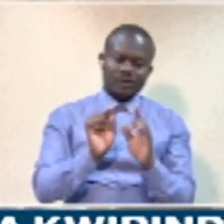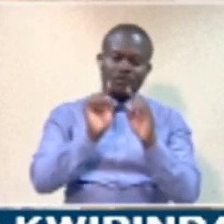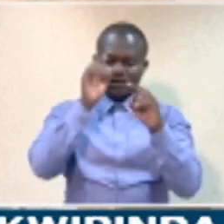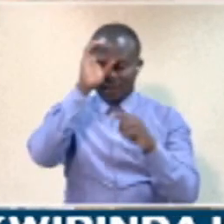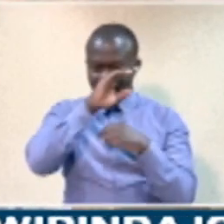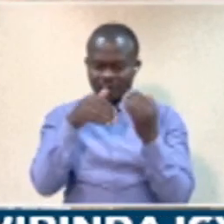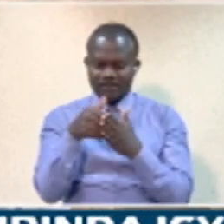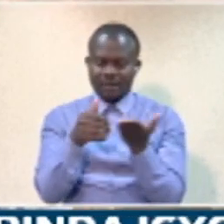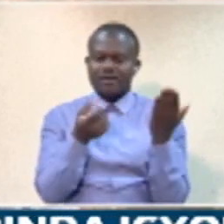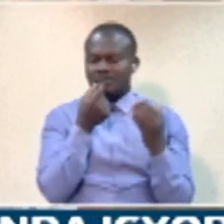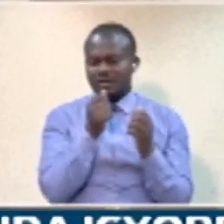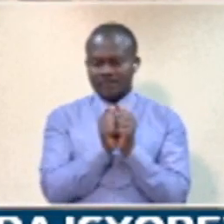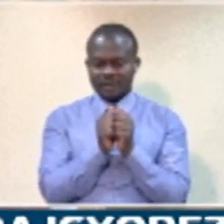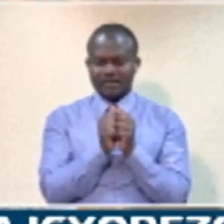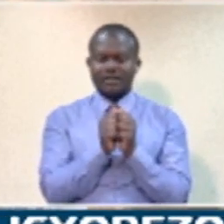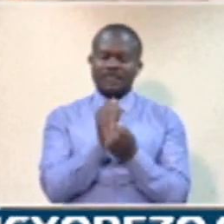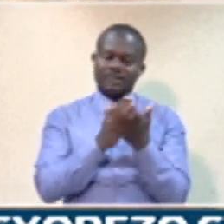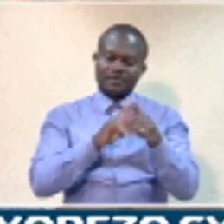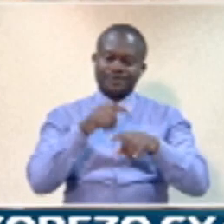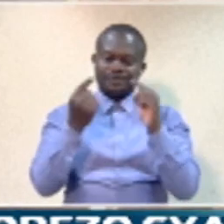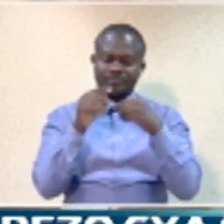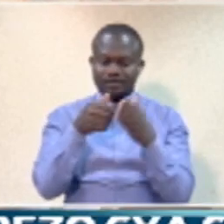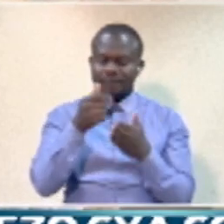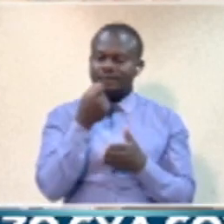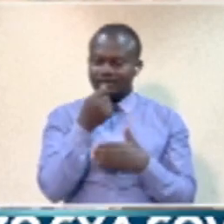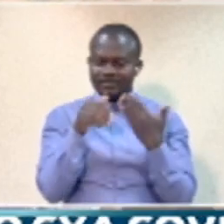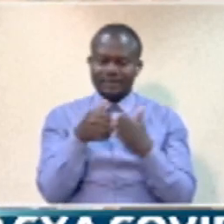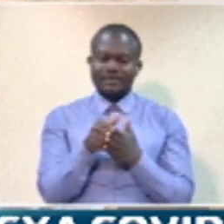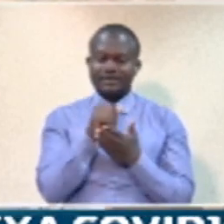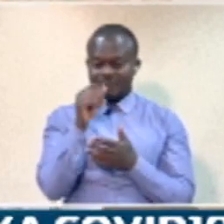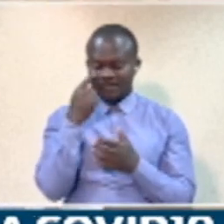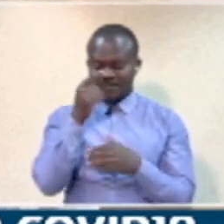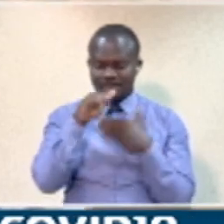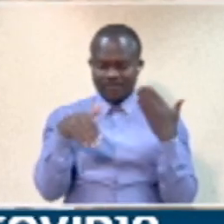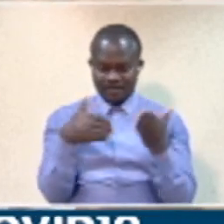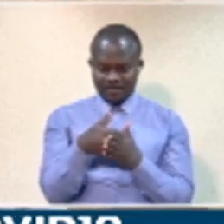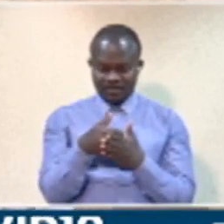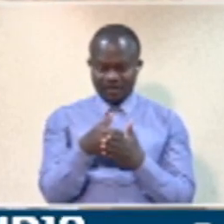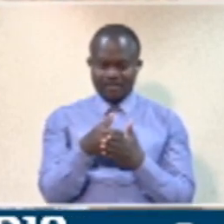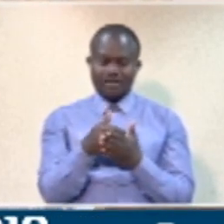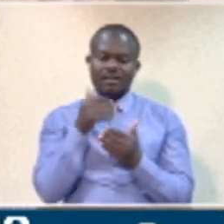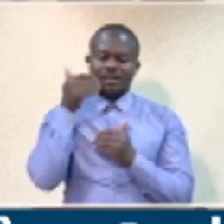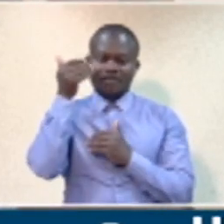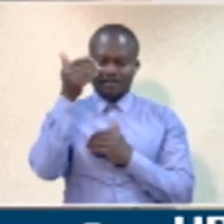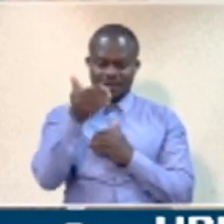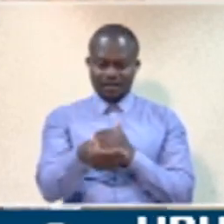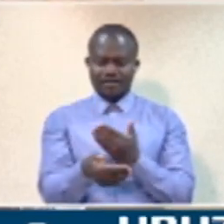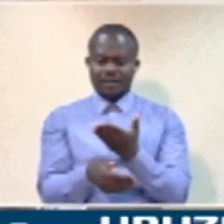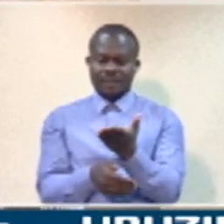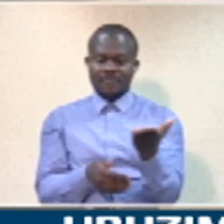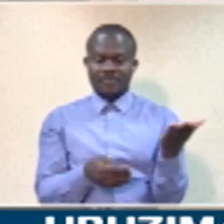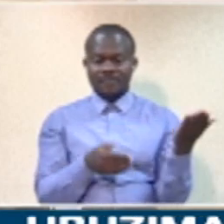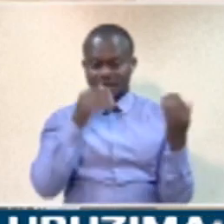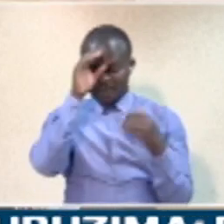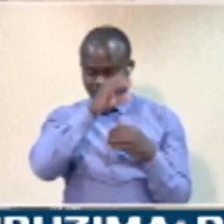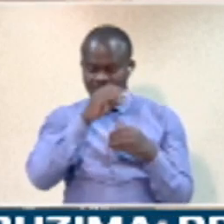gushakisha imiti mu mafarumasi rimwe na rimwe n'iyo miti ntiboneke yose ngo none bikaba ngombwa ko tujya bakakohereza ngo ujya